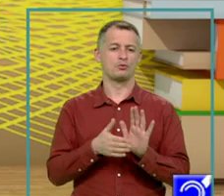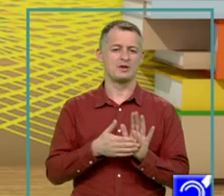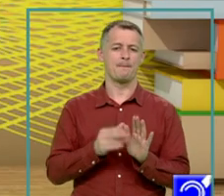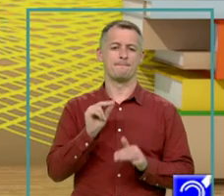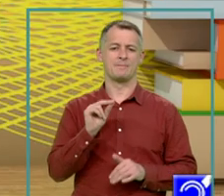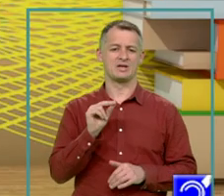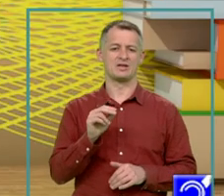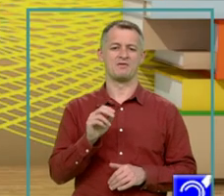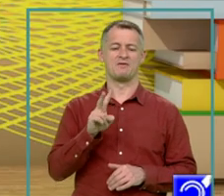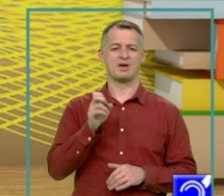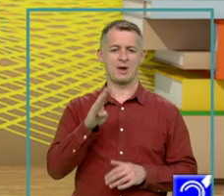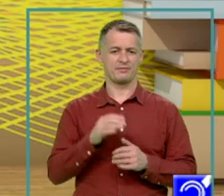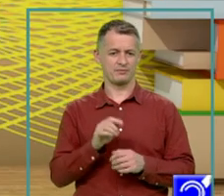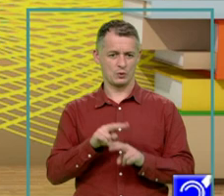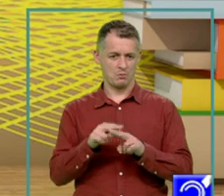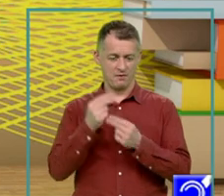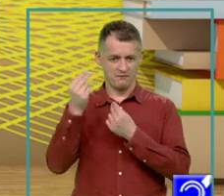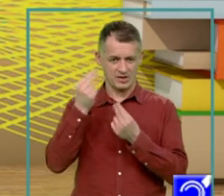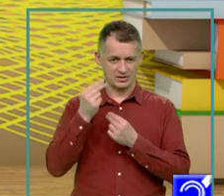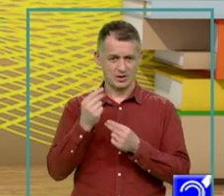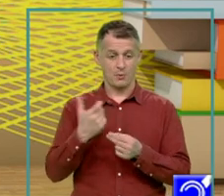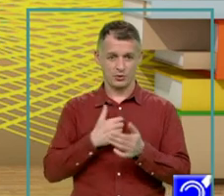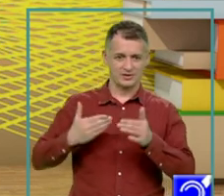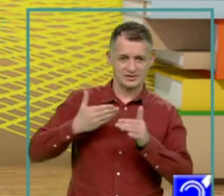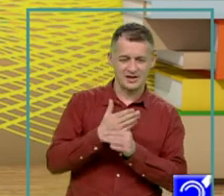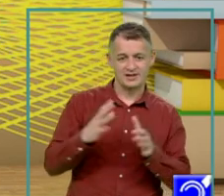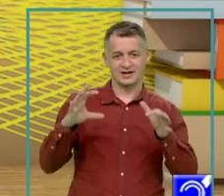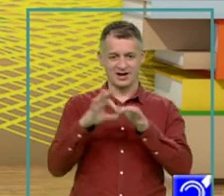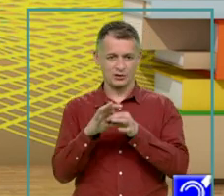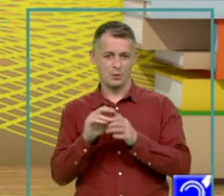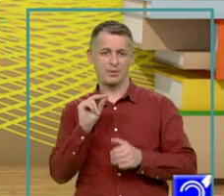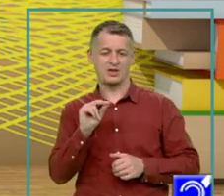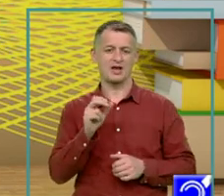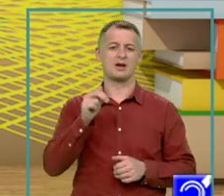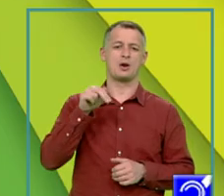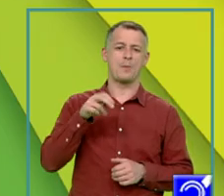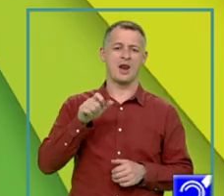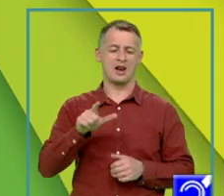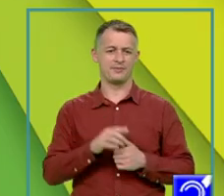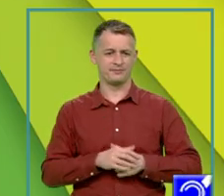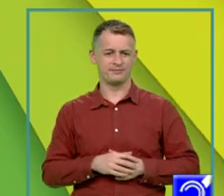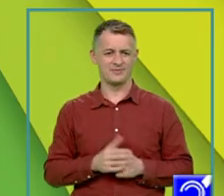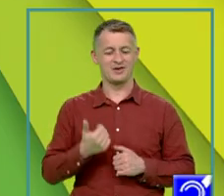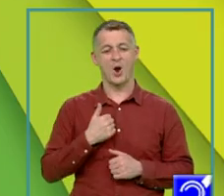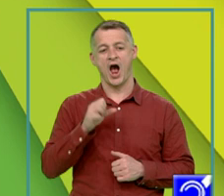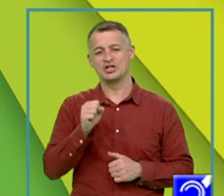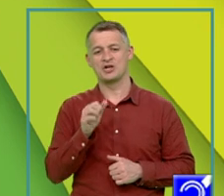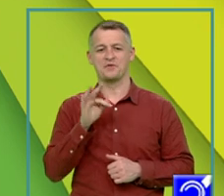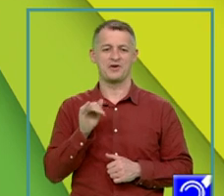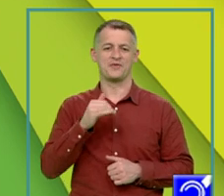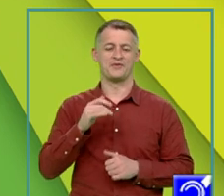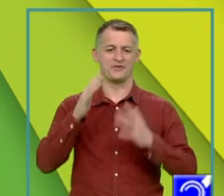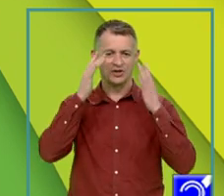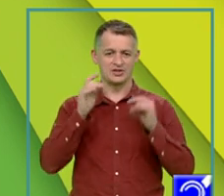cum vom învăța poate să intre în componența unui predicat nominal ca verb copulativ a fi fericit dacă ai